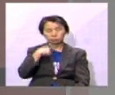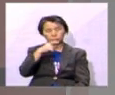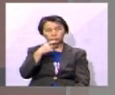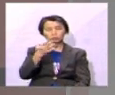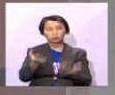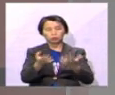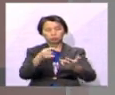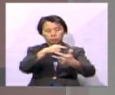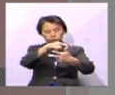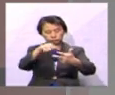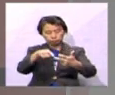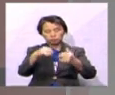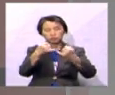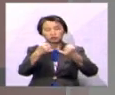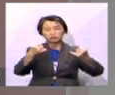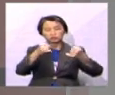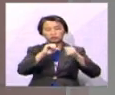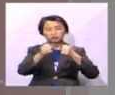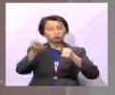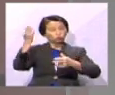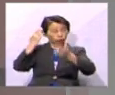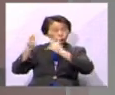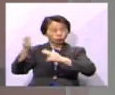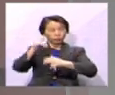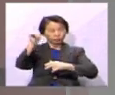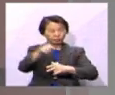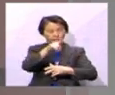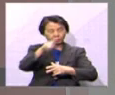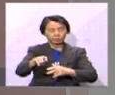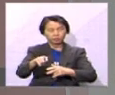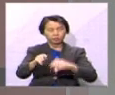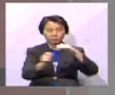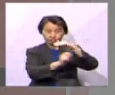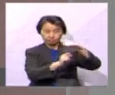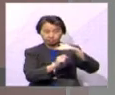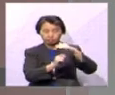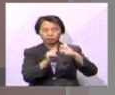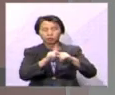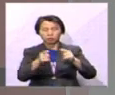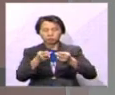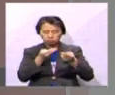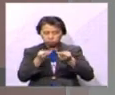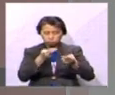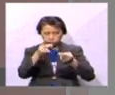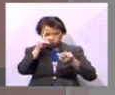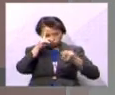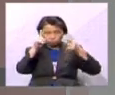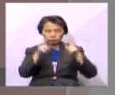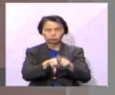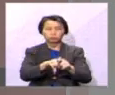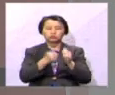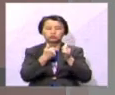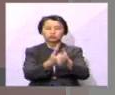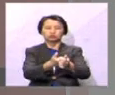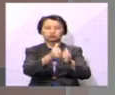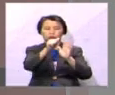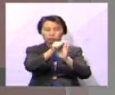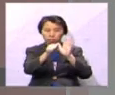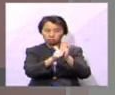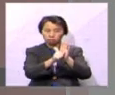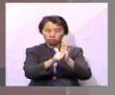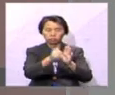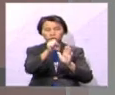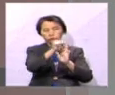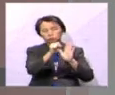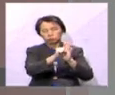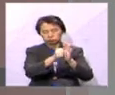walaupun ketiga-tiga jenis sukan itu digugurkan daripada sukan teras, namun pihak pengurusan bersetuju untuk mematuhi arahan serta syarat yang